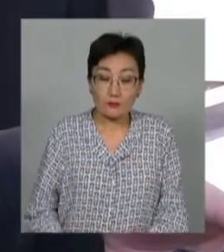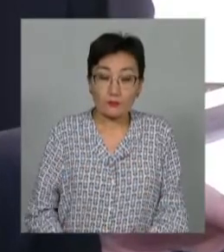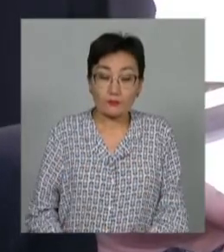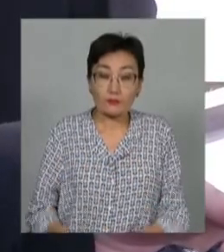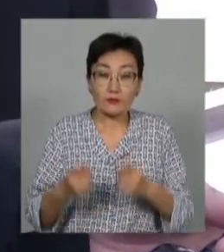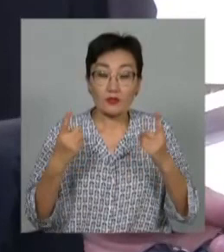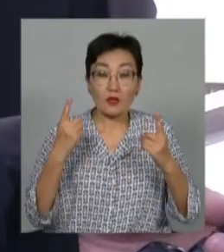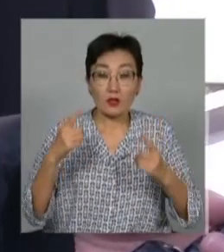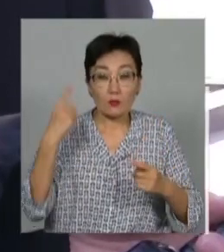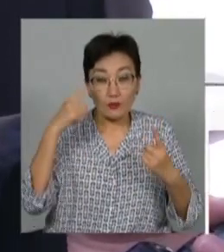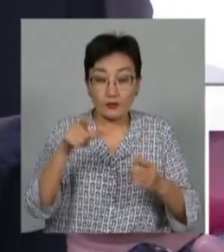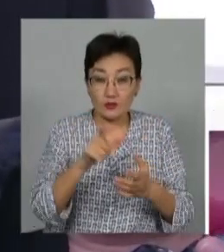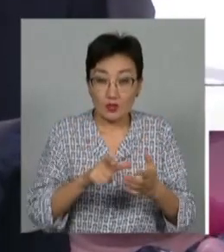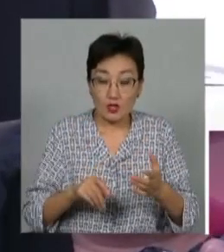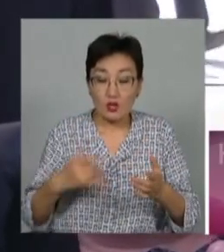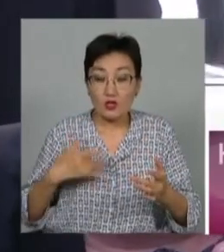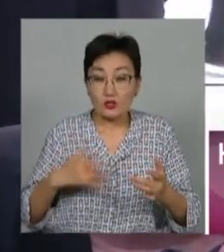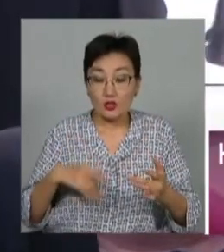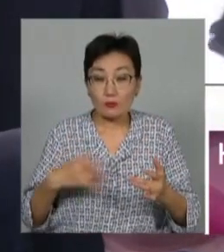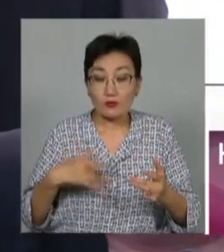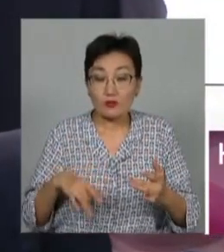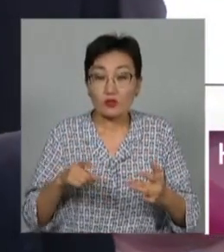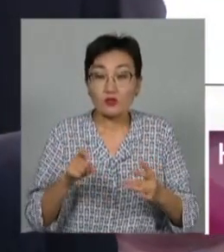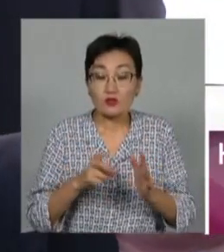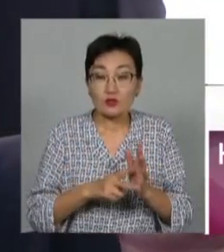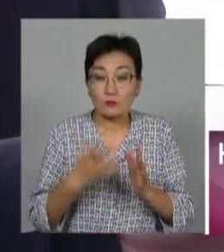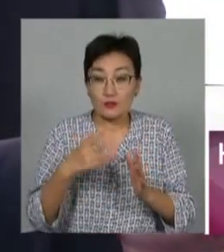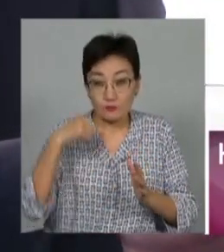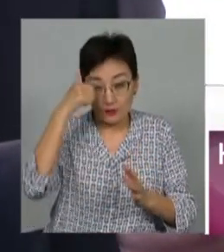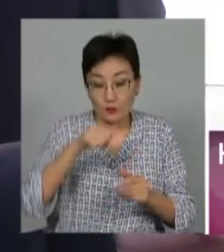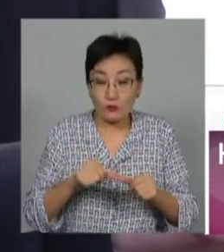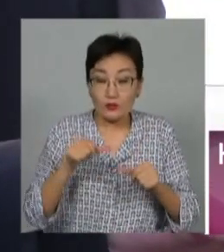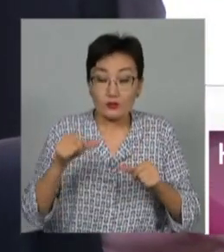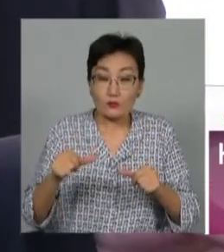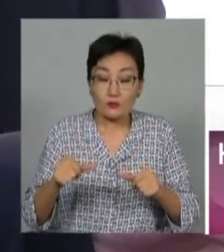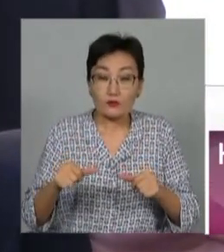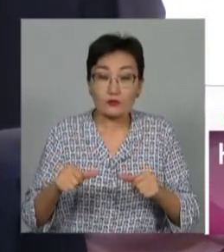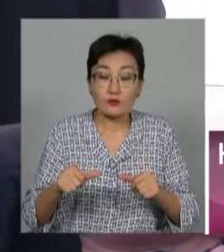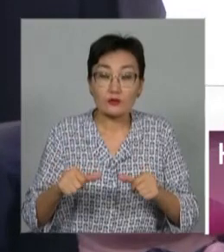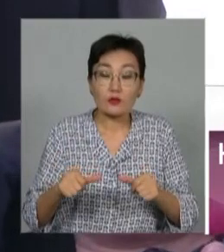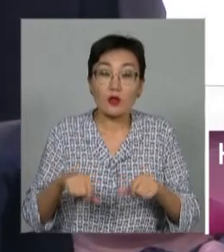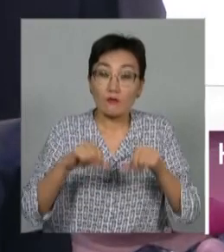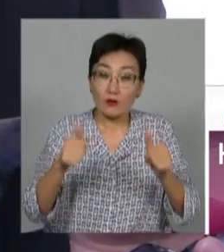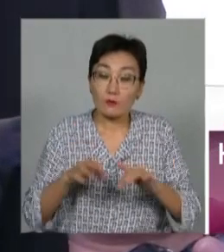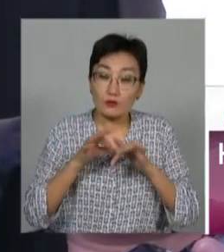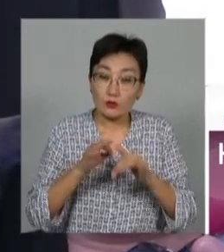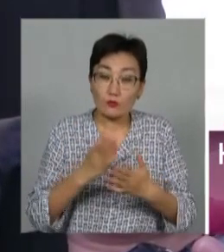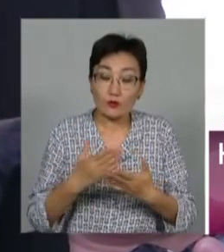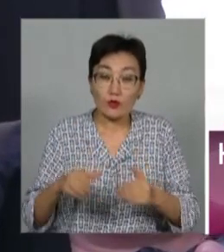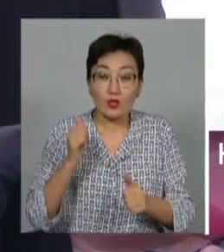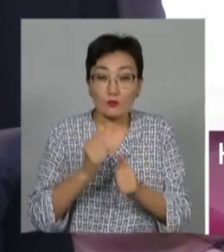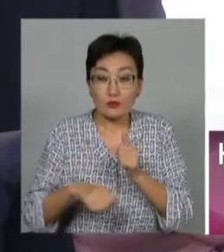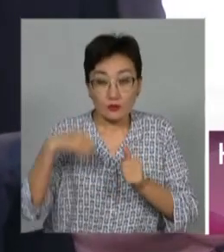Алып ақынымыз Жамбыл атамыздың 175 жылдық мерейтойы ерекше көңілмен өткізіліп жатты. Бүкіл жыл